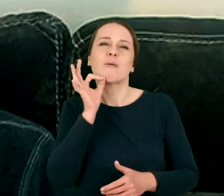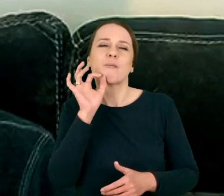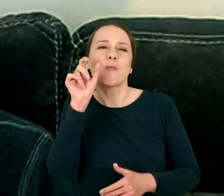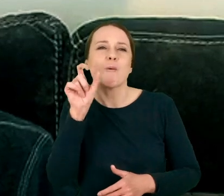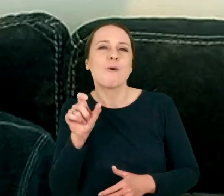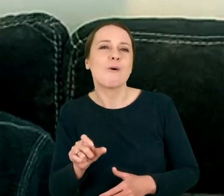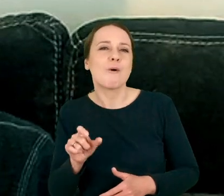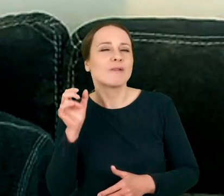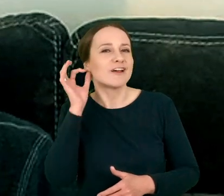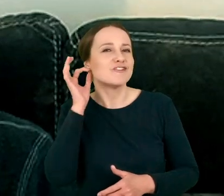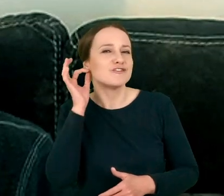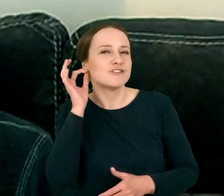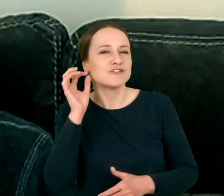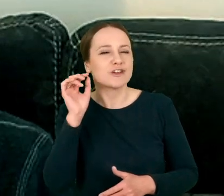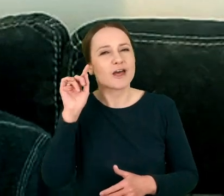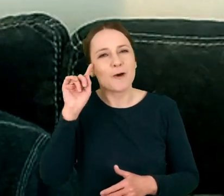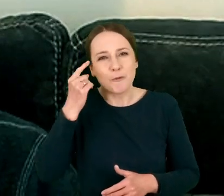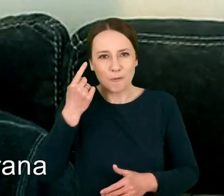elektryczne.